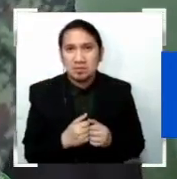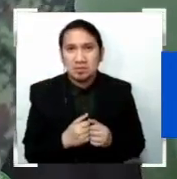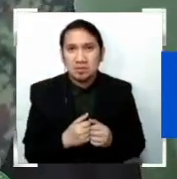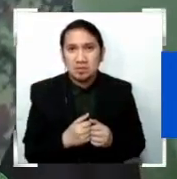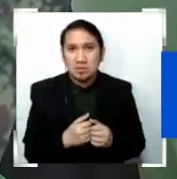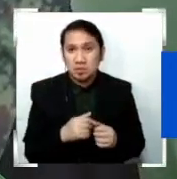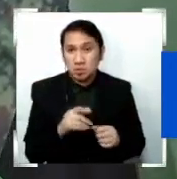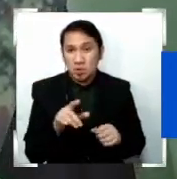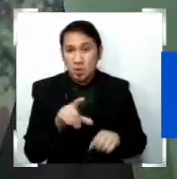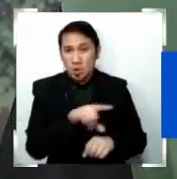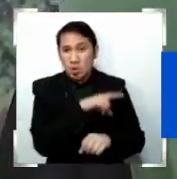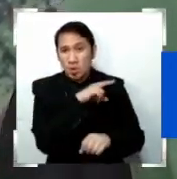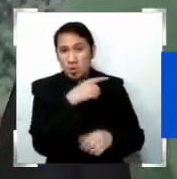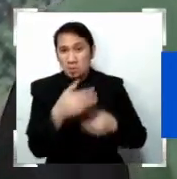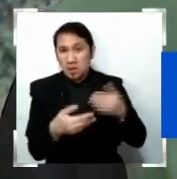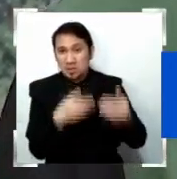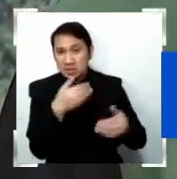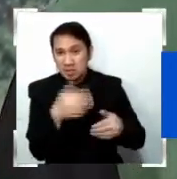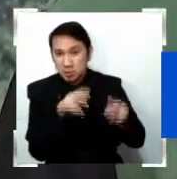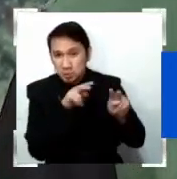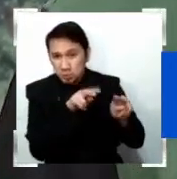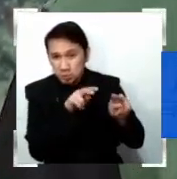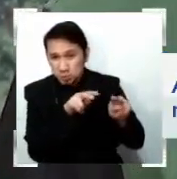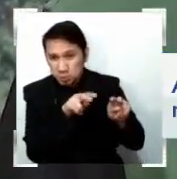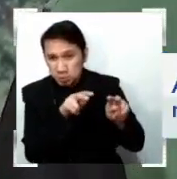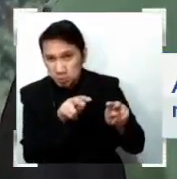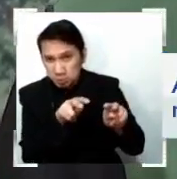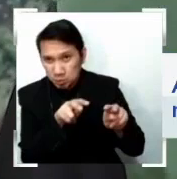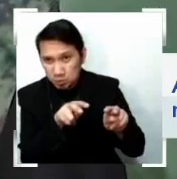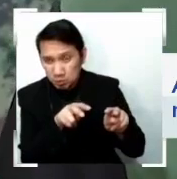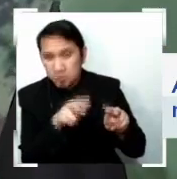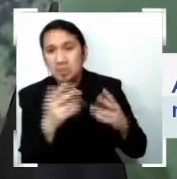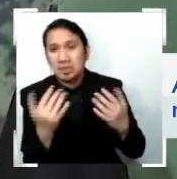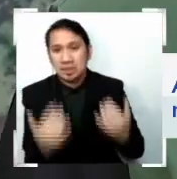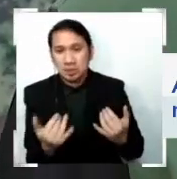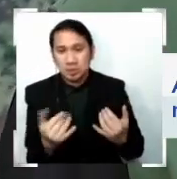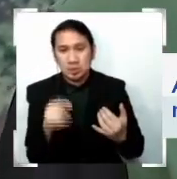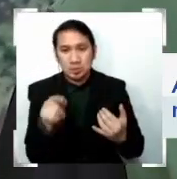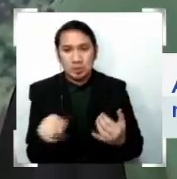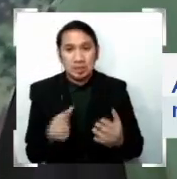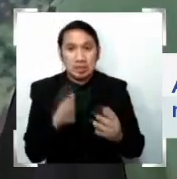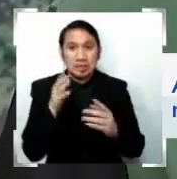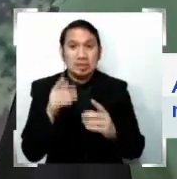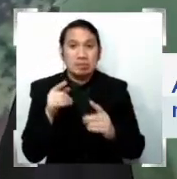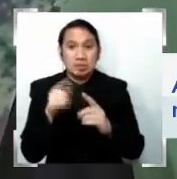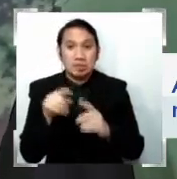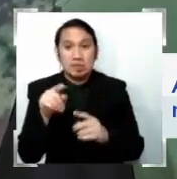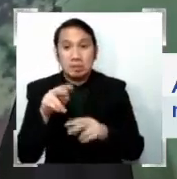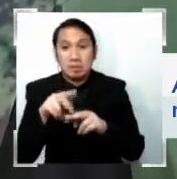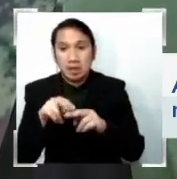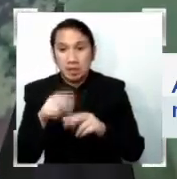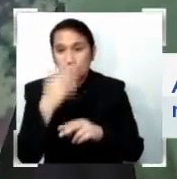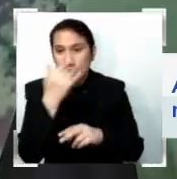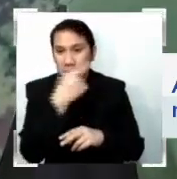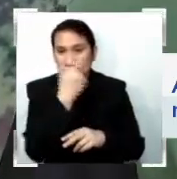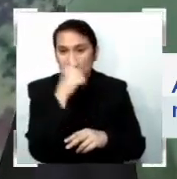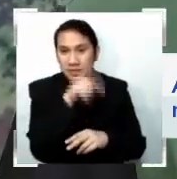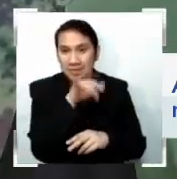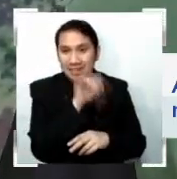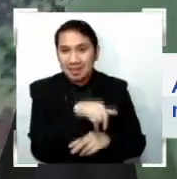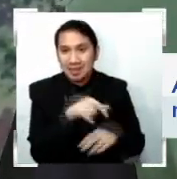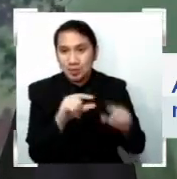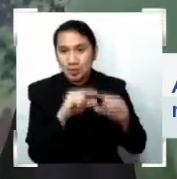pag-subaybay dahil umabot pa tayo hanggang sa dulo, hanggang sa Pangasinan. Dahil itong grupo na to